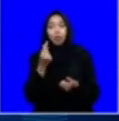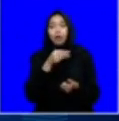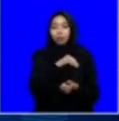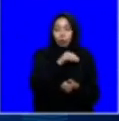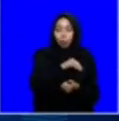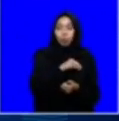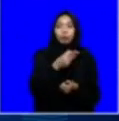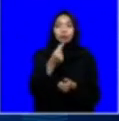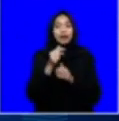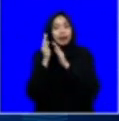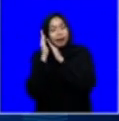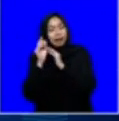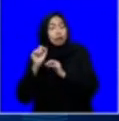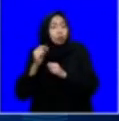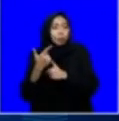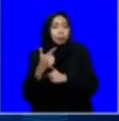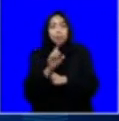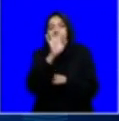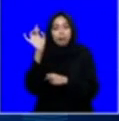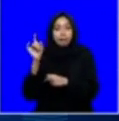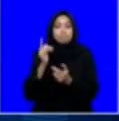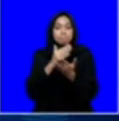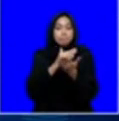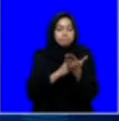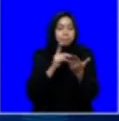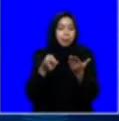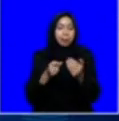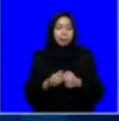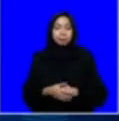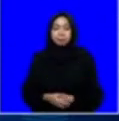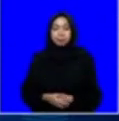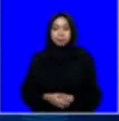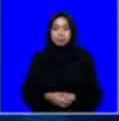lain-lain. Terima kasih. Berikut.